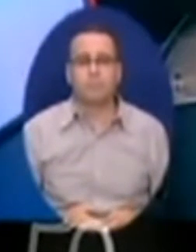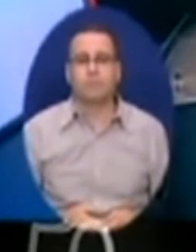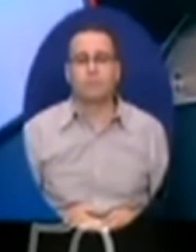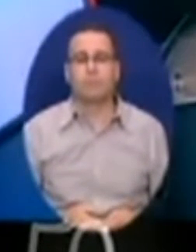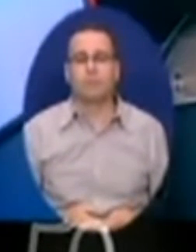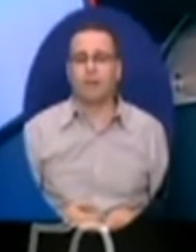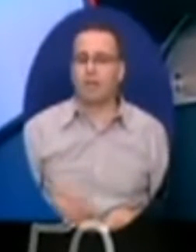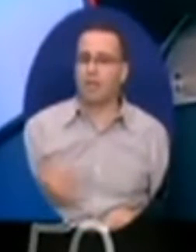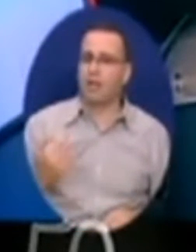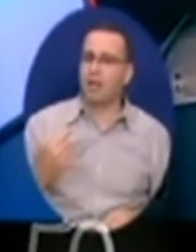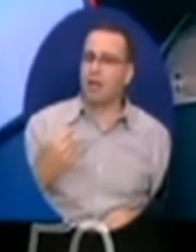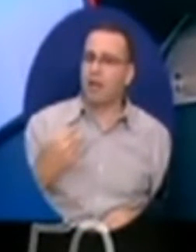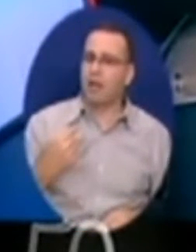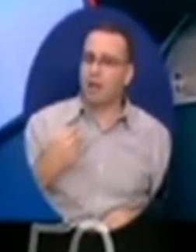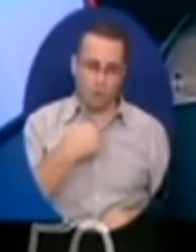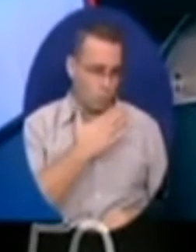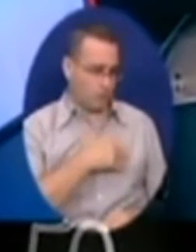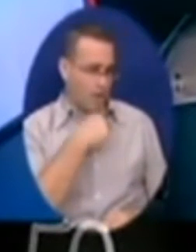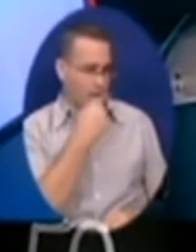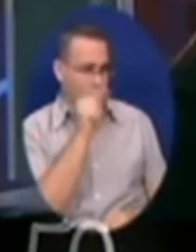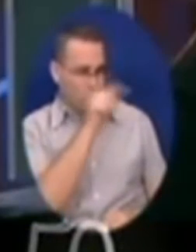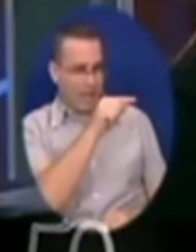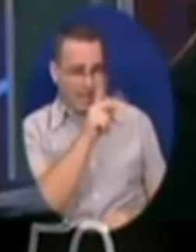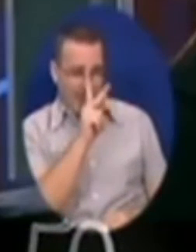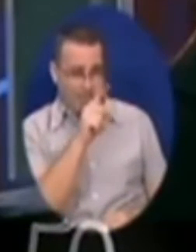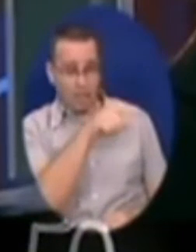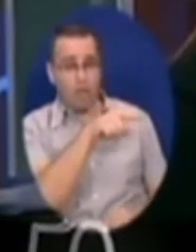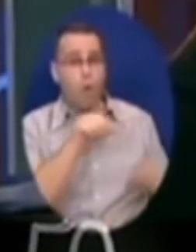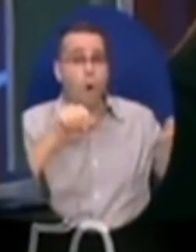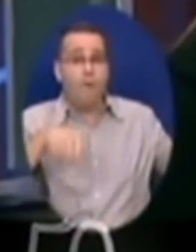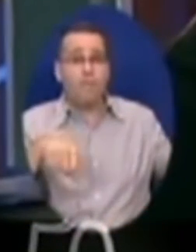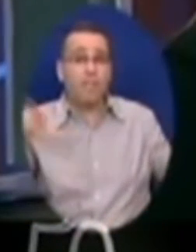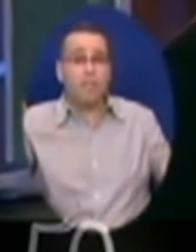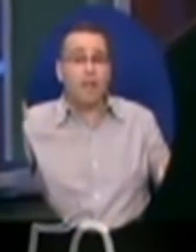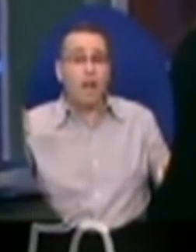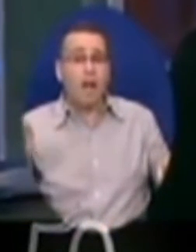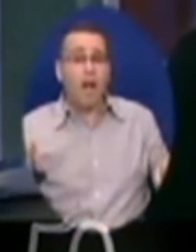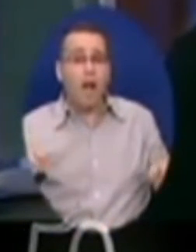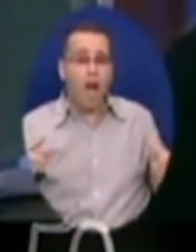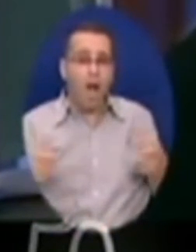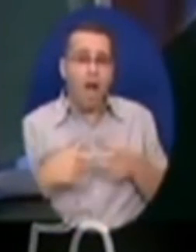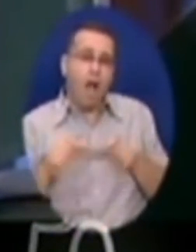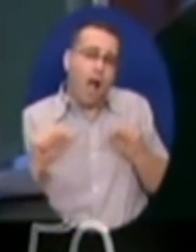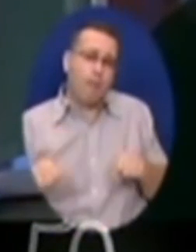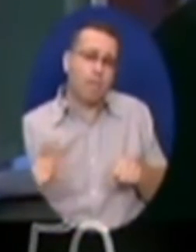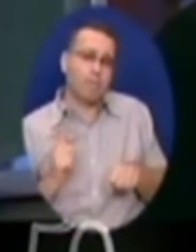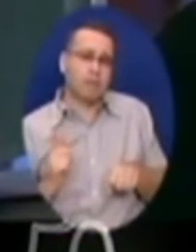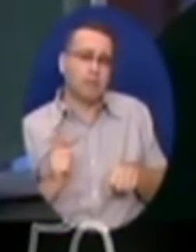קטי. קטי היא עובדת קבלן. היא לא, אין מאחורי איזשהו,